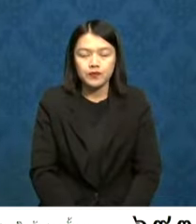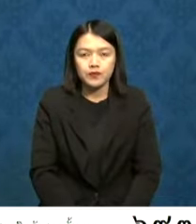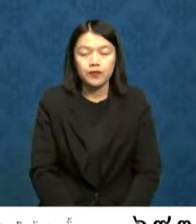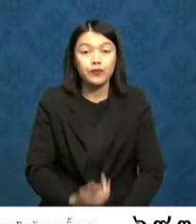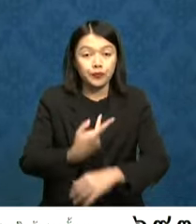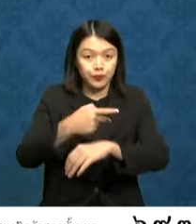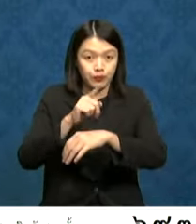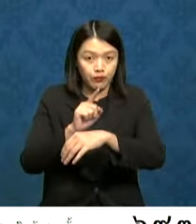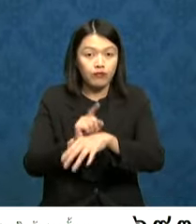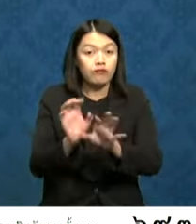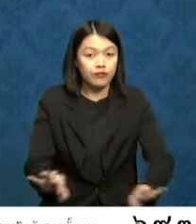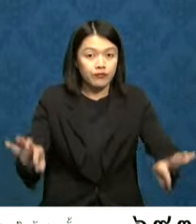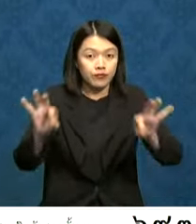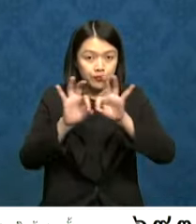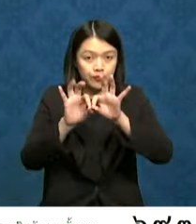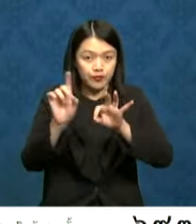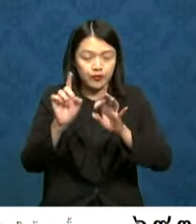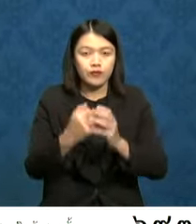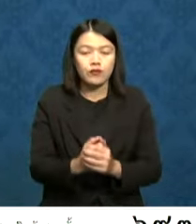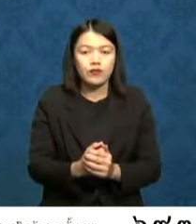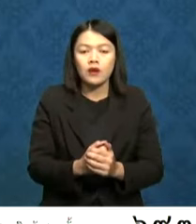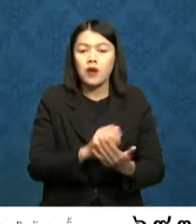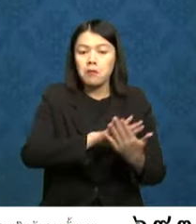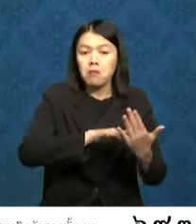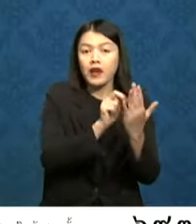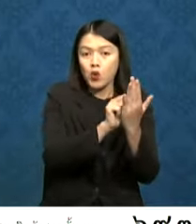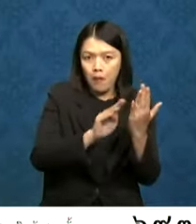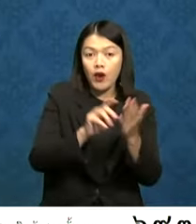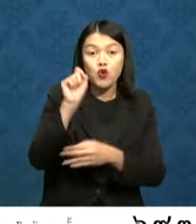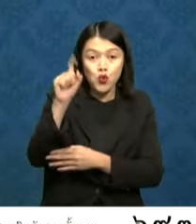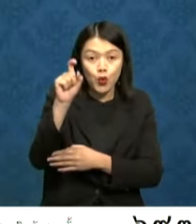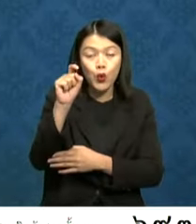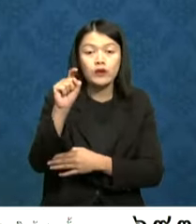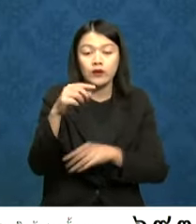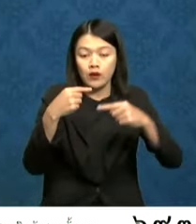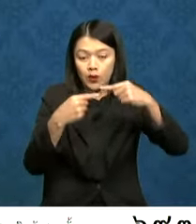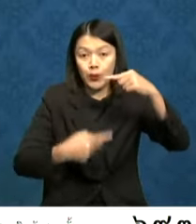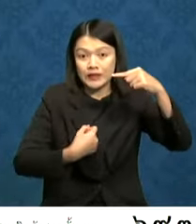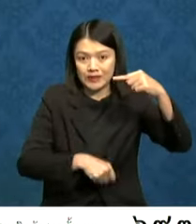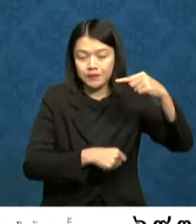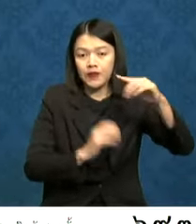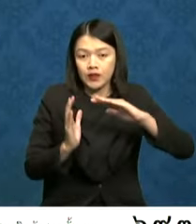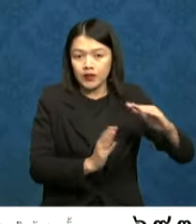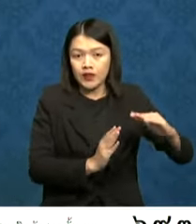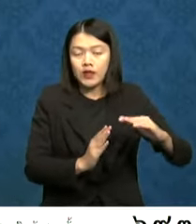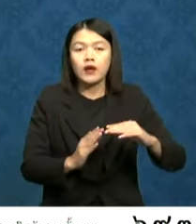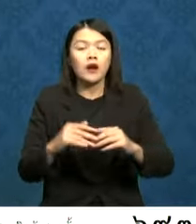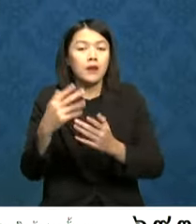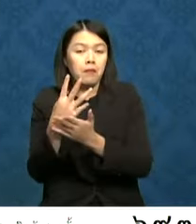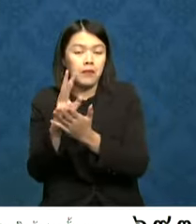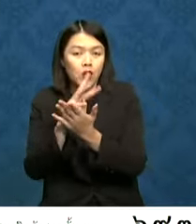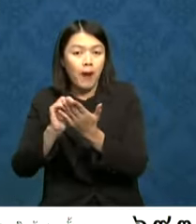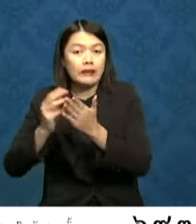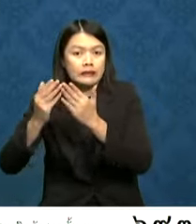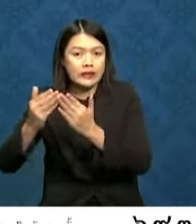ครับส่วนที่มีความสำคัญไม่แพ้กันนอกเหนือจากนโยบายเร่งด่วนของรัฐบาลก็คือนโยบายเรือธงครับ